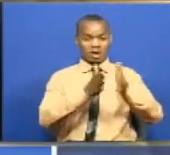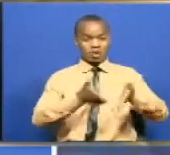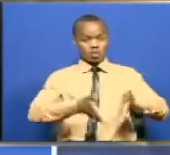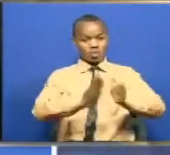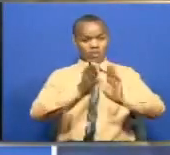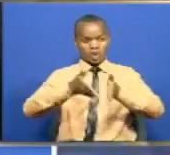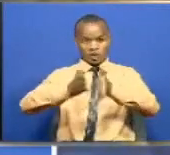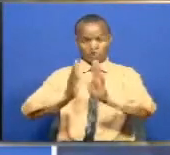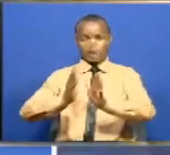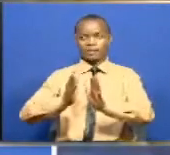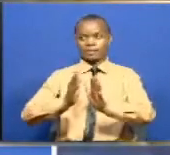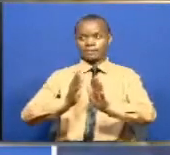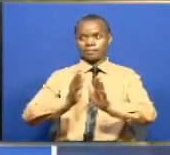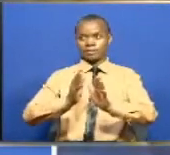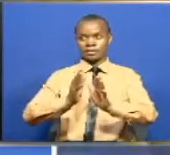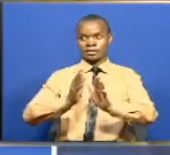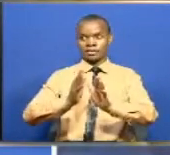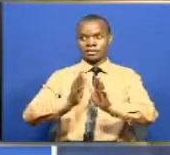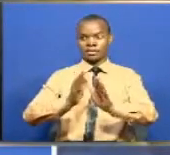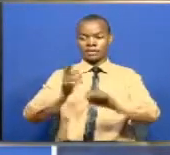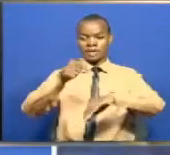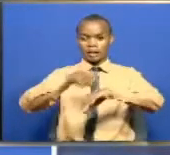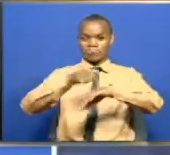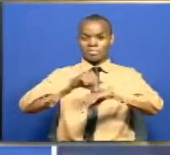infrastructure at the PIDA 2,